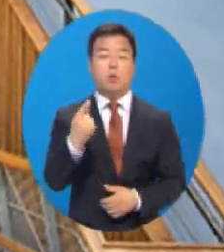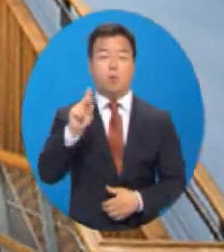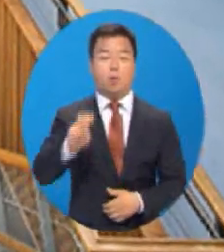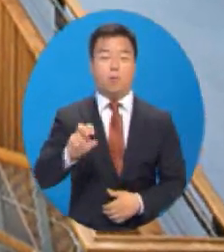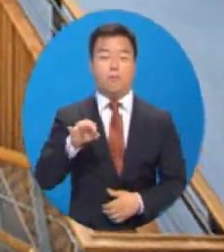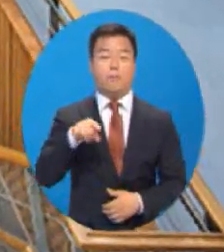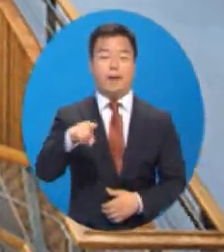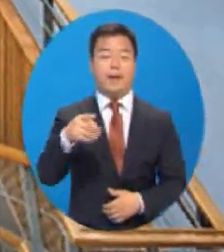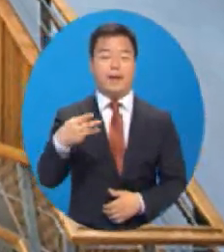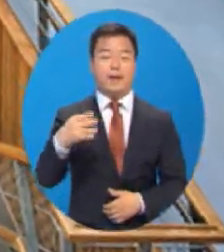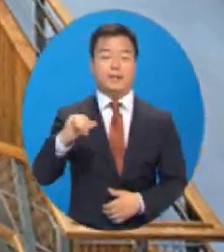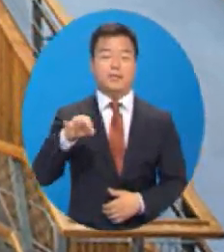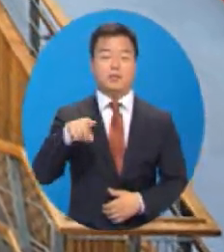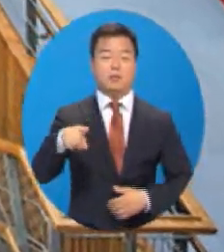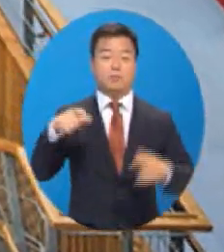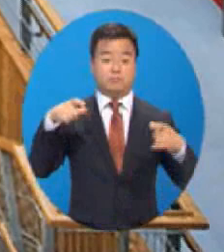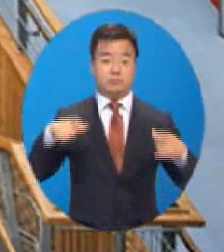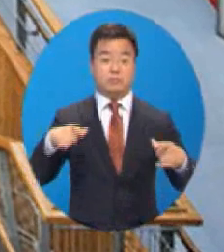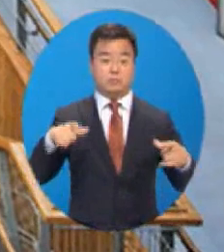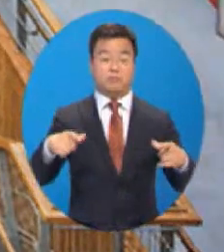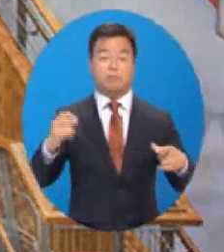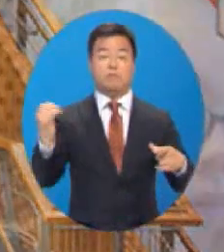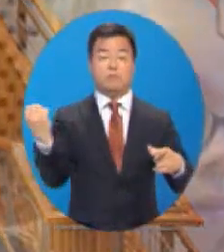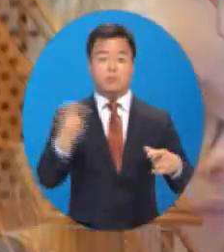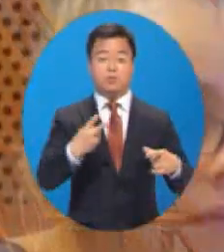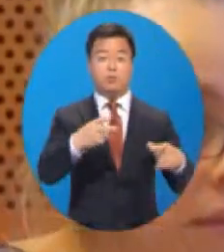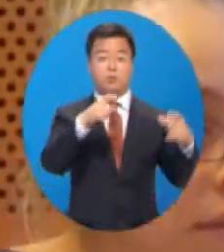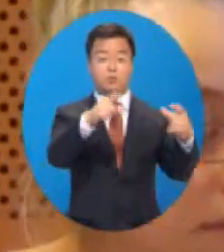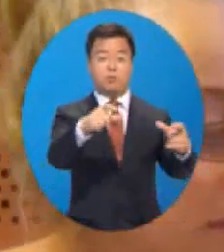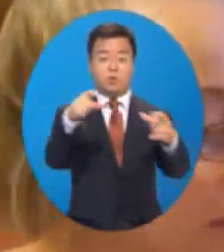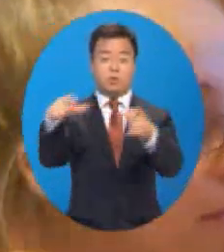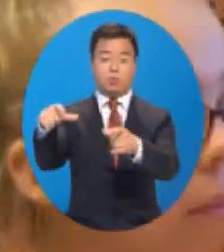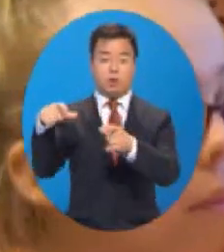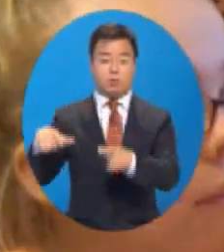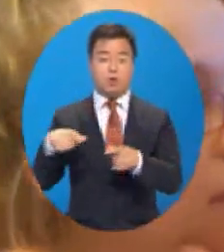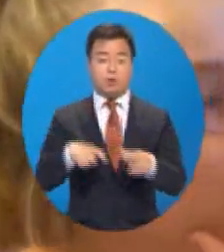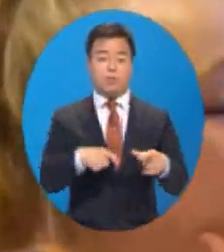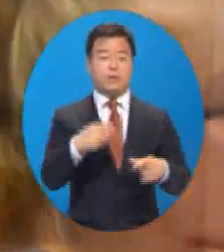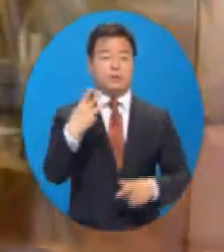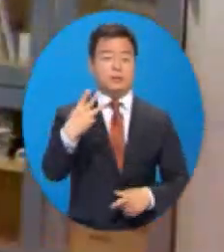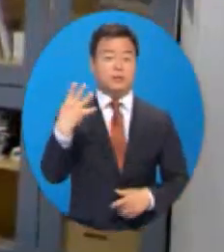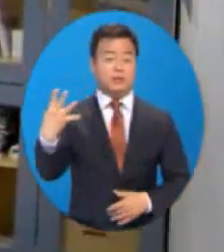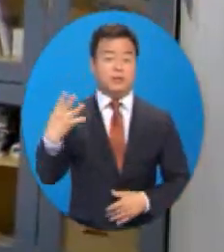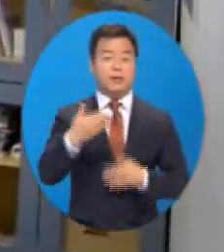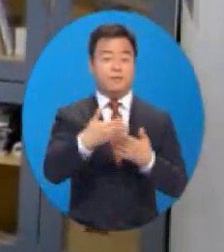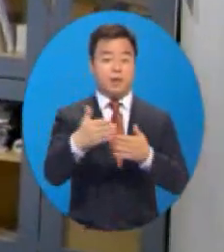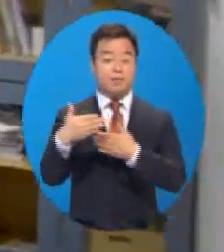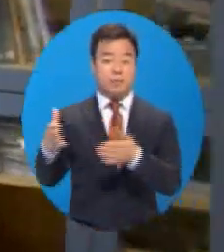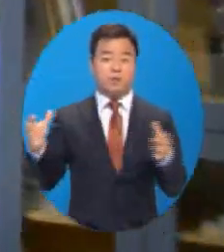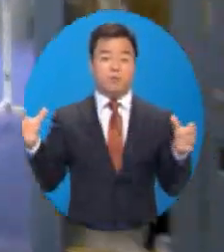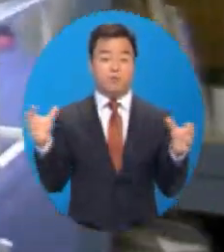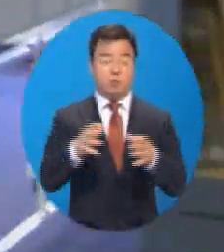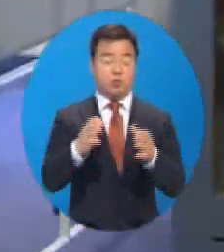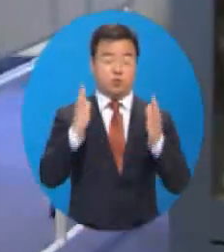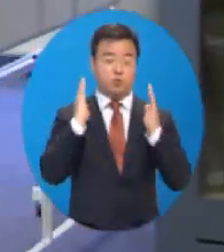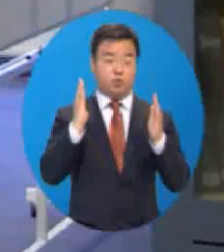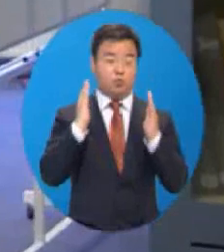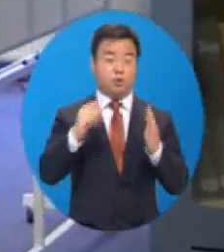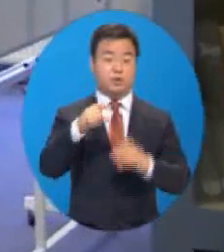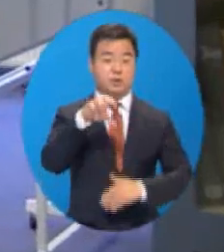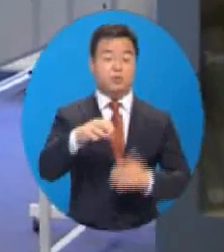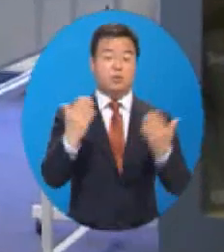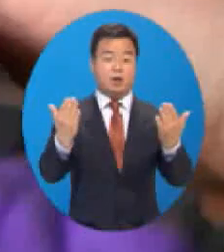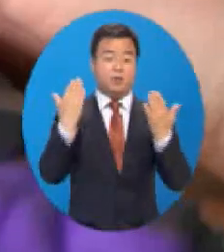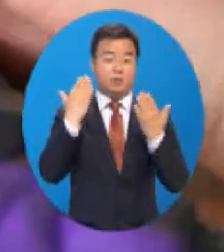큰 공간들이 있고 한 공간마다 선호학급의 수업이 이루어집니다. 이 학교엔